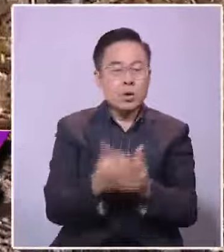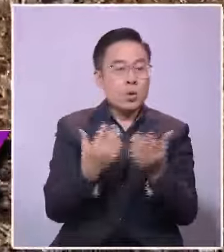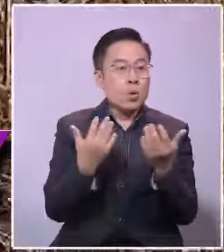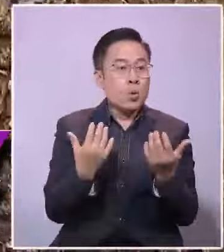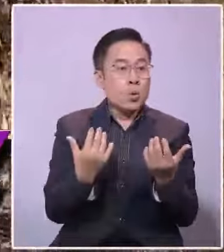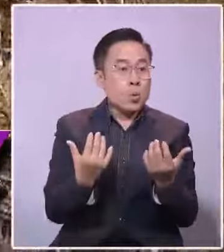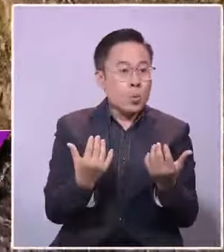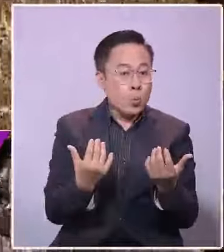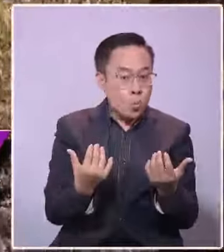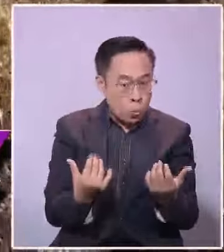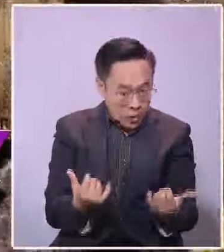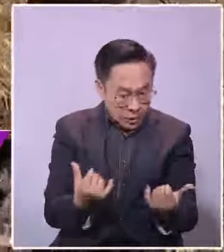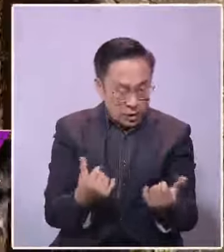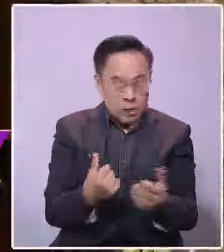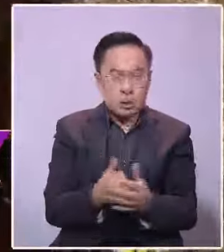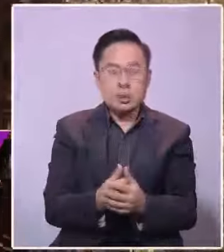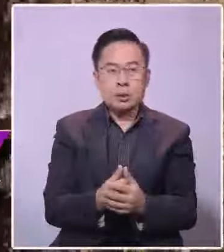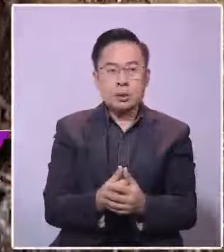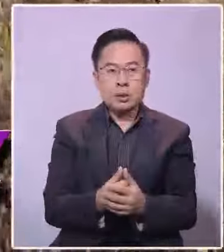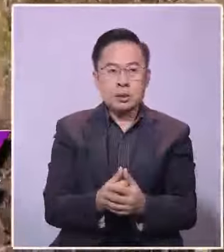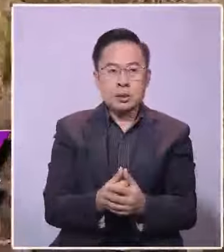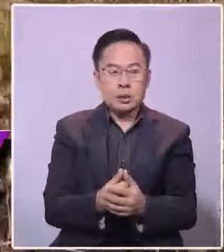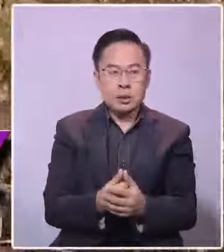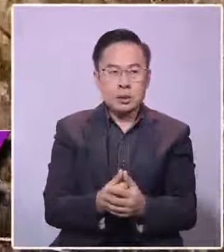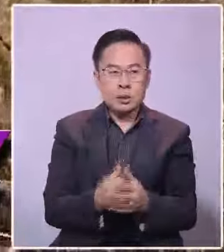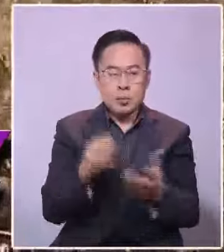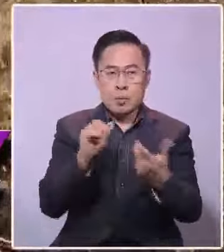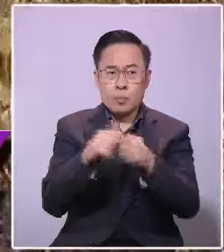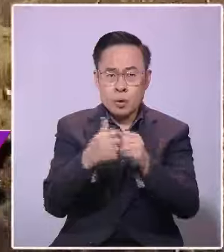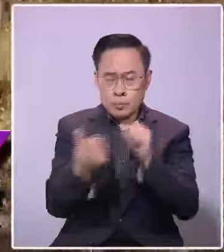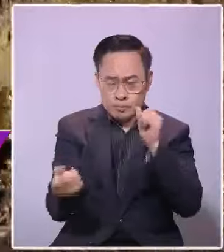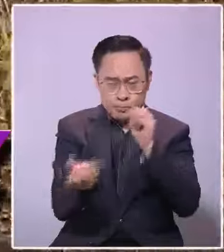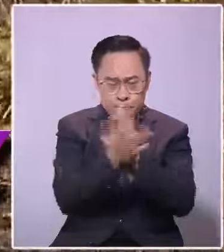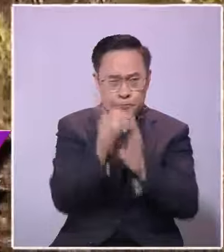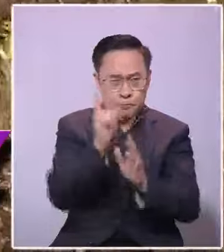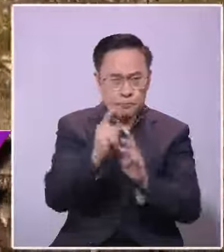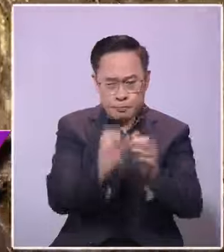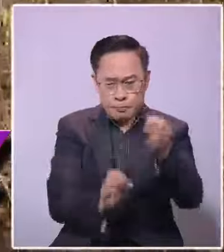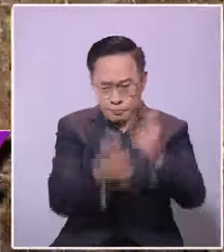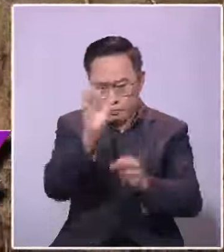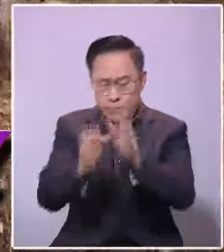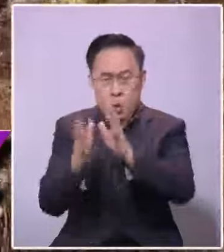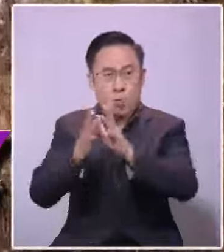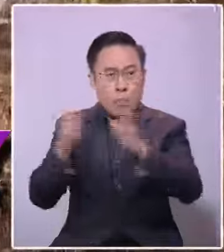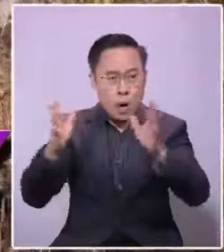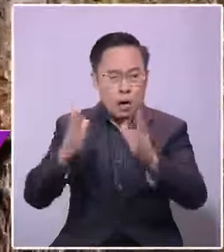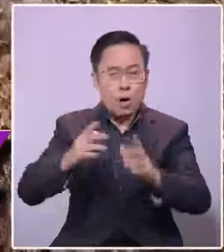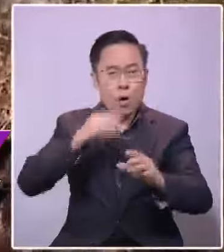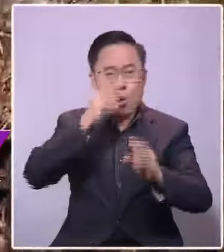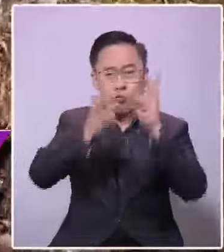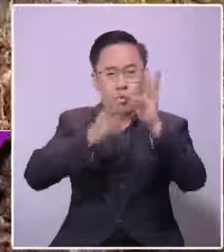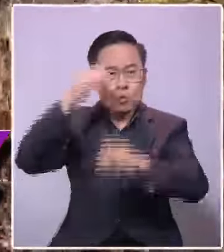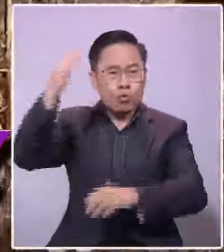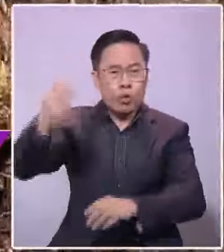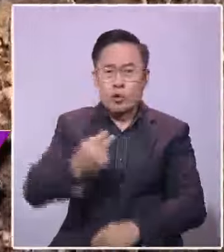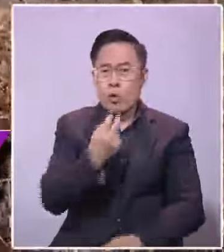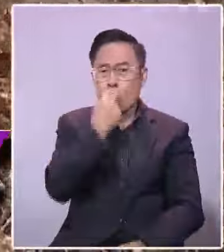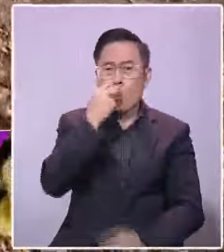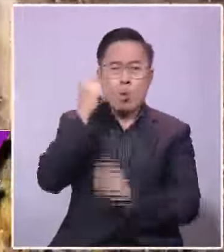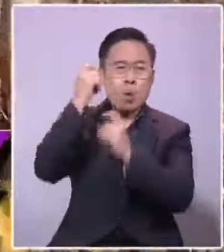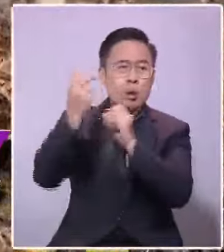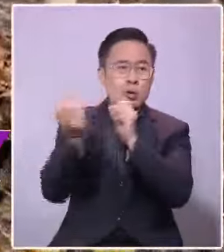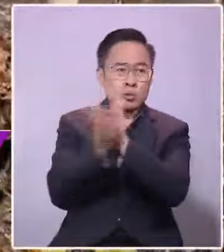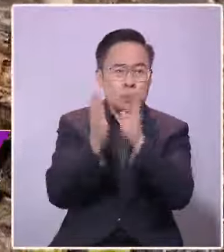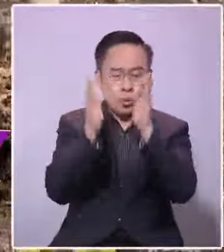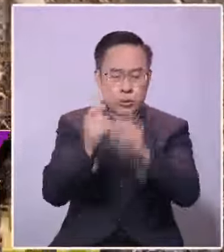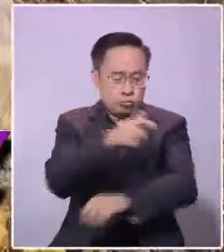ทีนี้ปัญหาที่เกิดขึ้นรายวันนี่มันส่งผลกระทบกับคุณภาพอากาศก็ทำให้เจ้าหน้าที่กำลังเสือไฟเจ้าหน้าที่อุทยานใช้